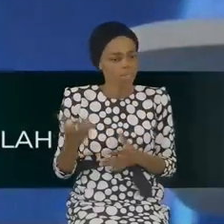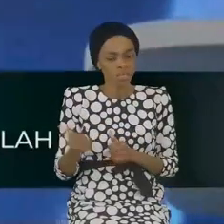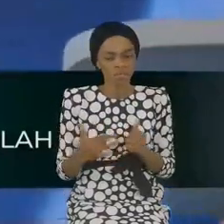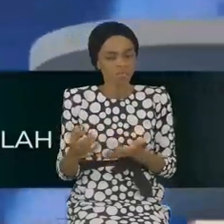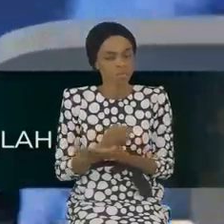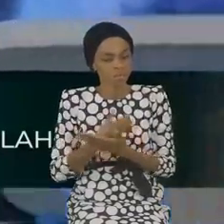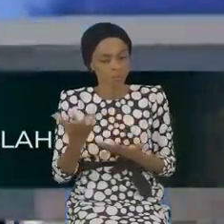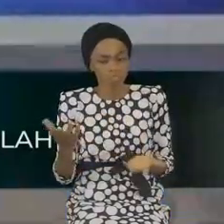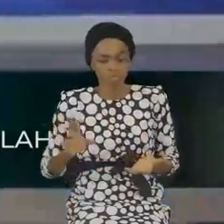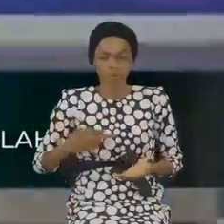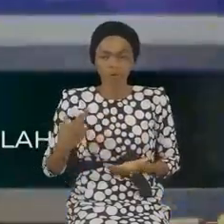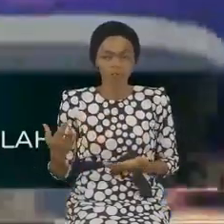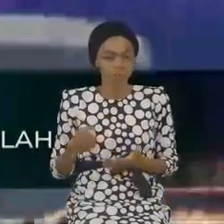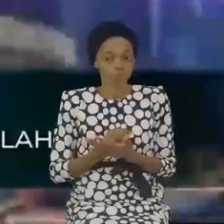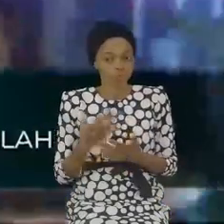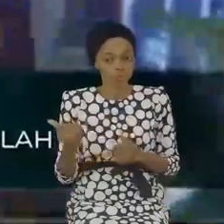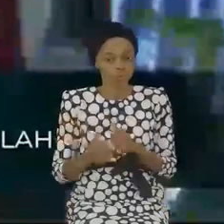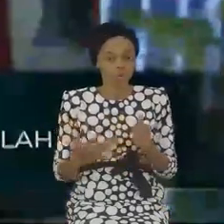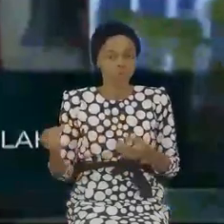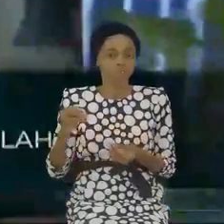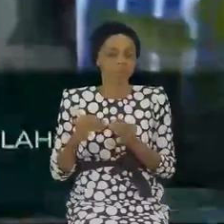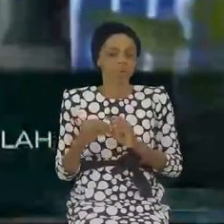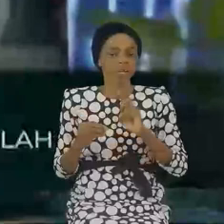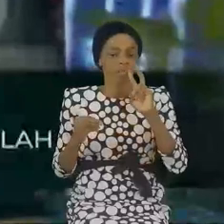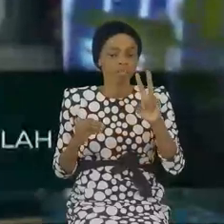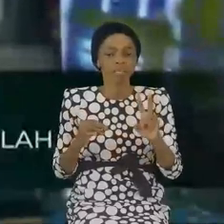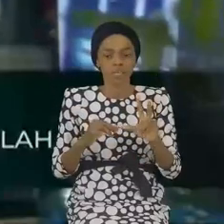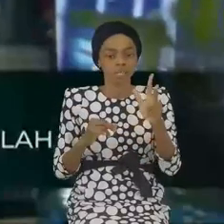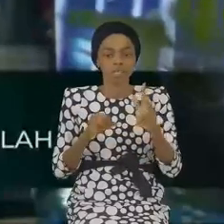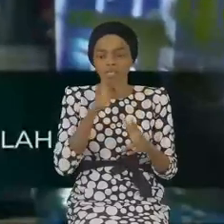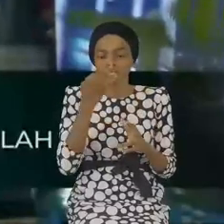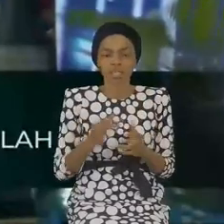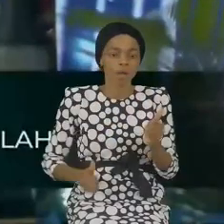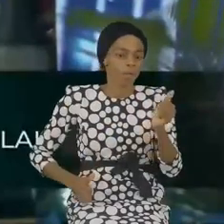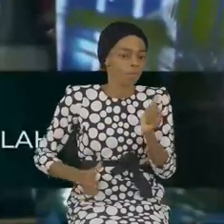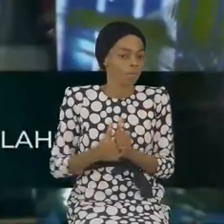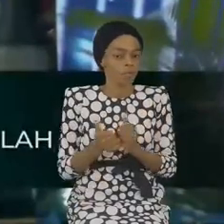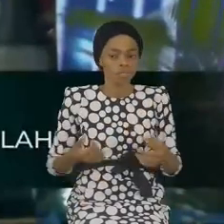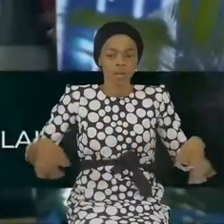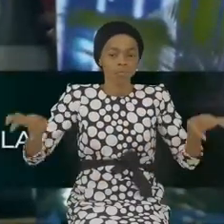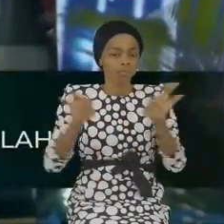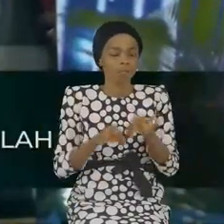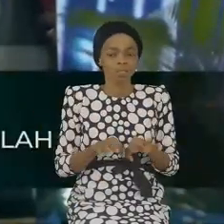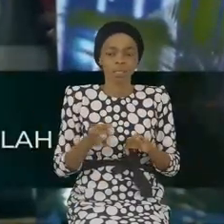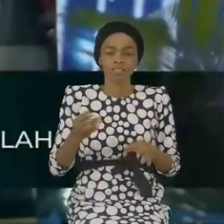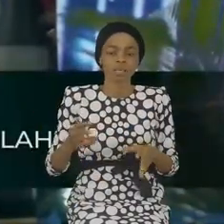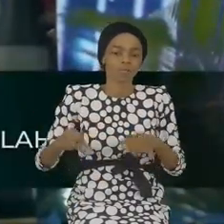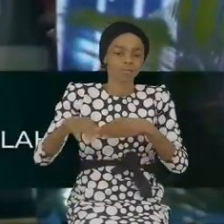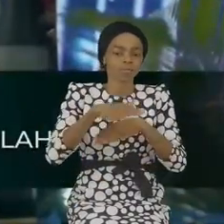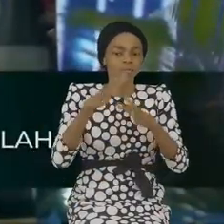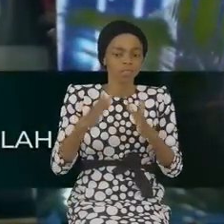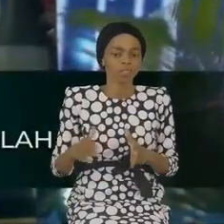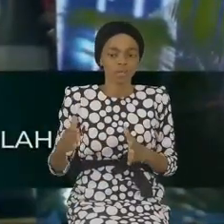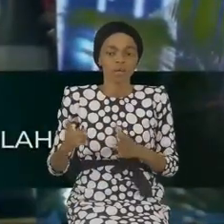sur la terre. Troisième point alors, la maîtrise ultime de point, les amener purifiés à Bela.